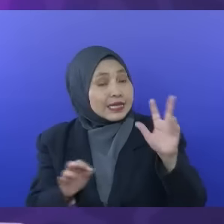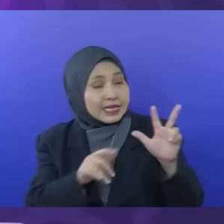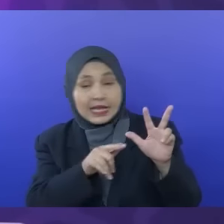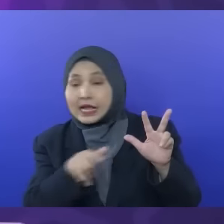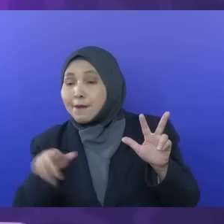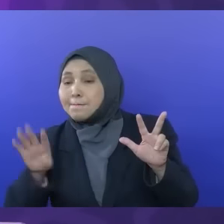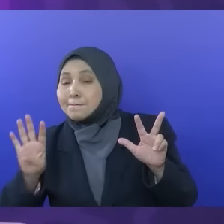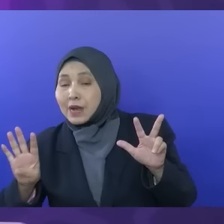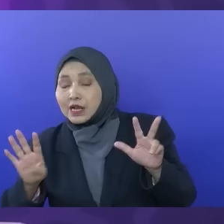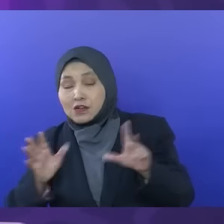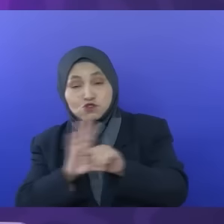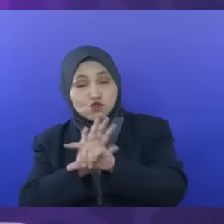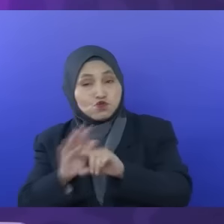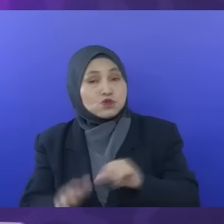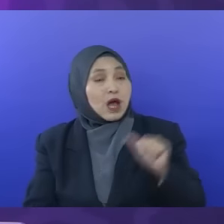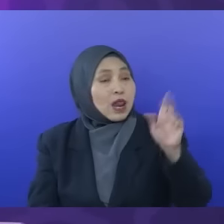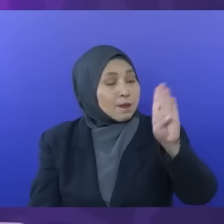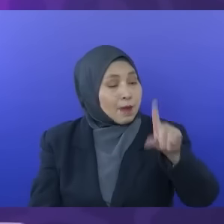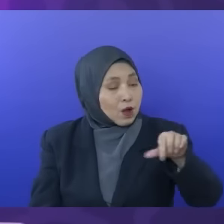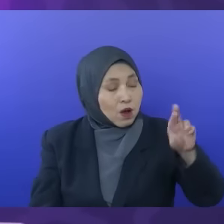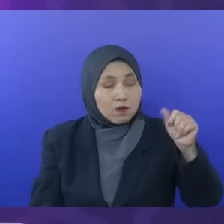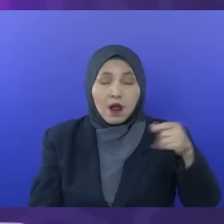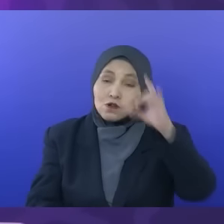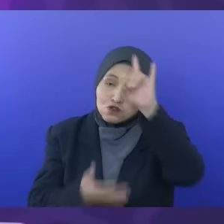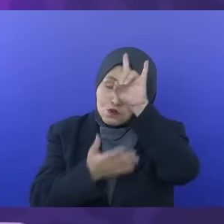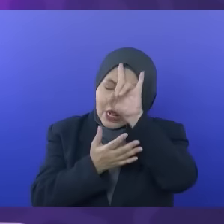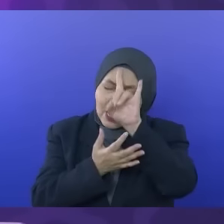keempat surah al-baqarah auzubillahiminasyaitonirrojim